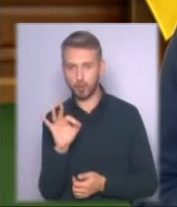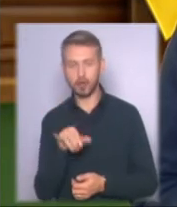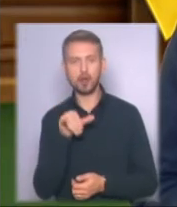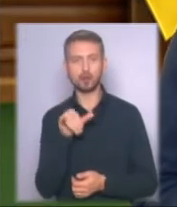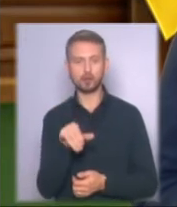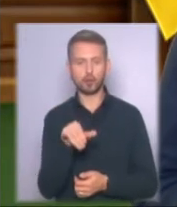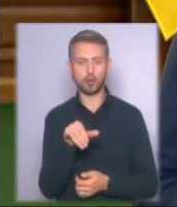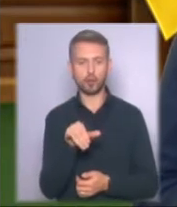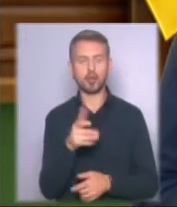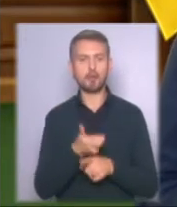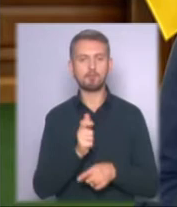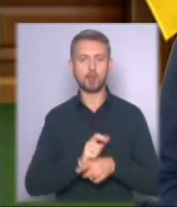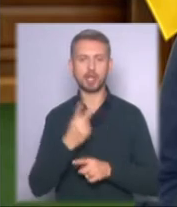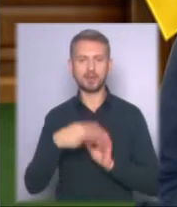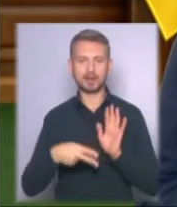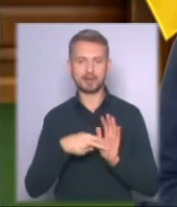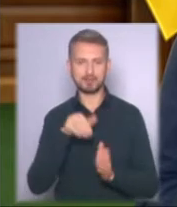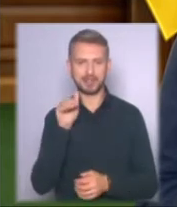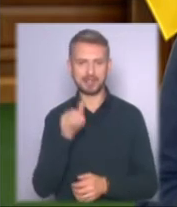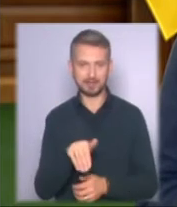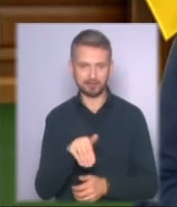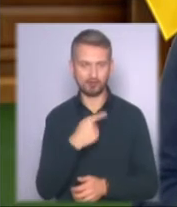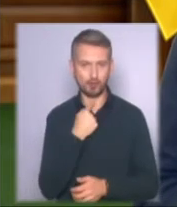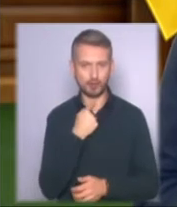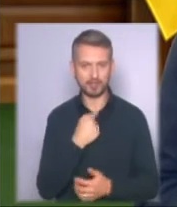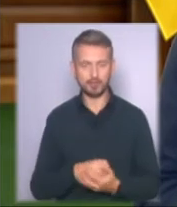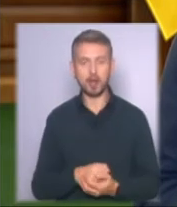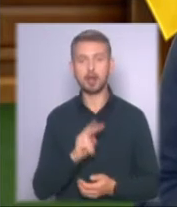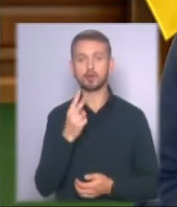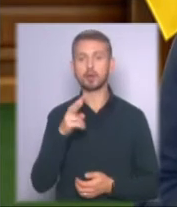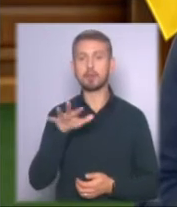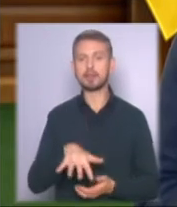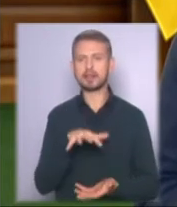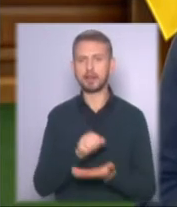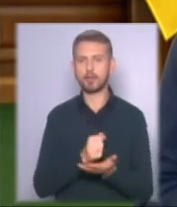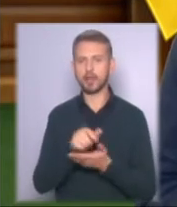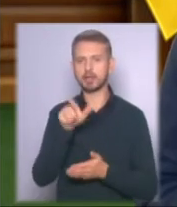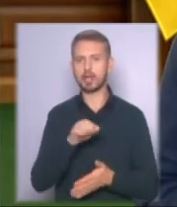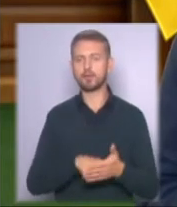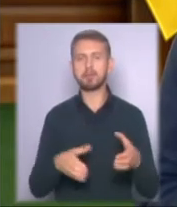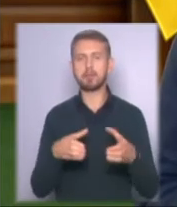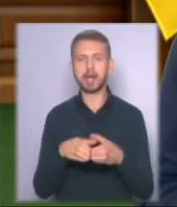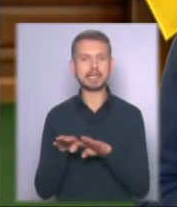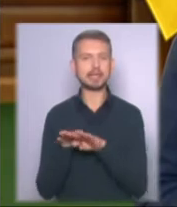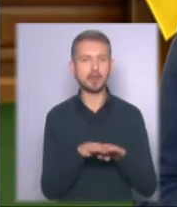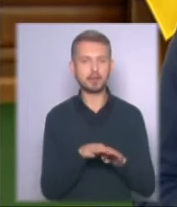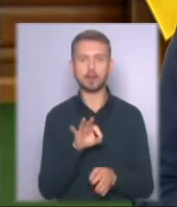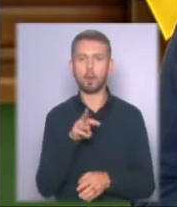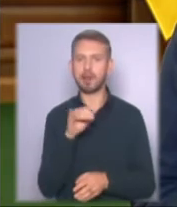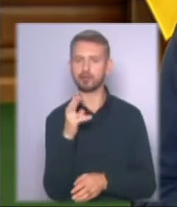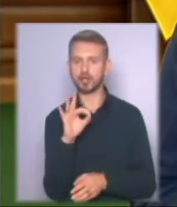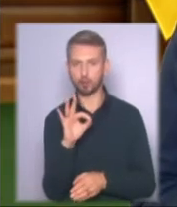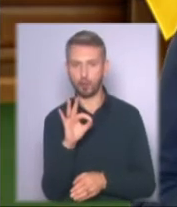нього понад 27 тисяч голосів. Друге місце зайняв кандидат від партії «Єдність» Олександр Омельченко